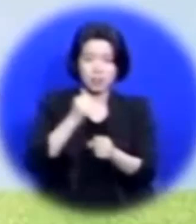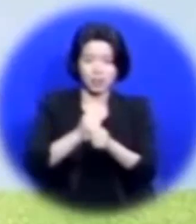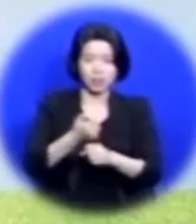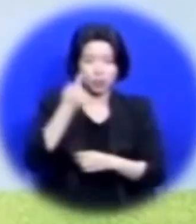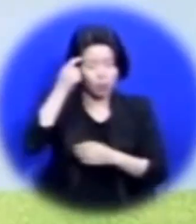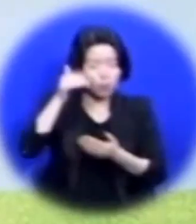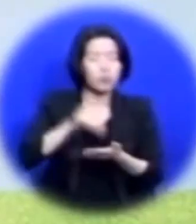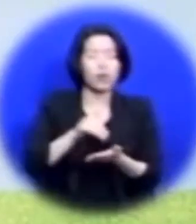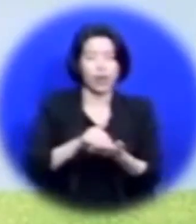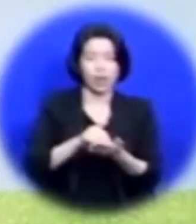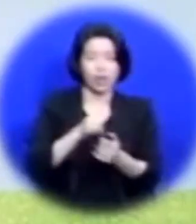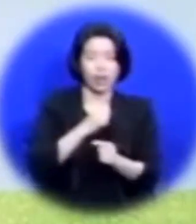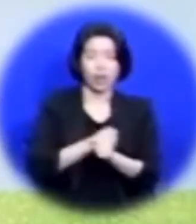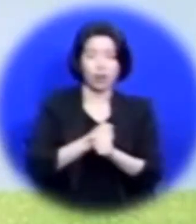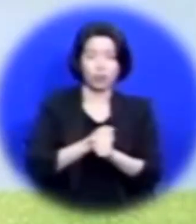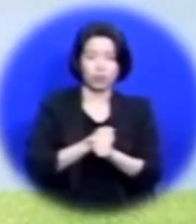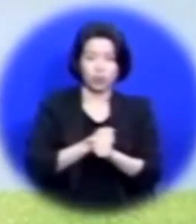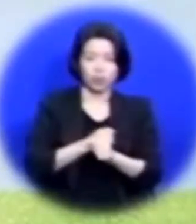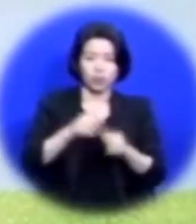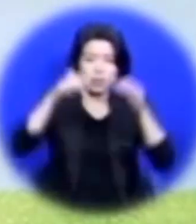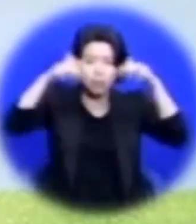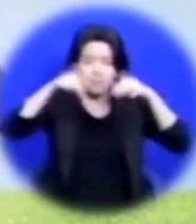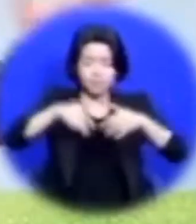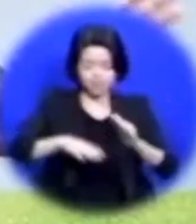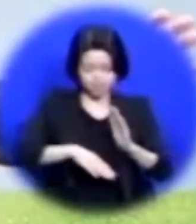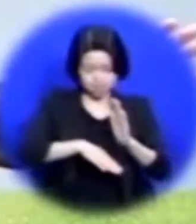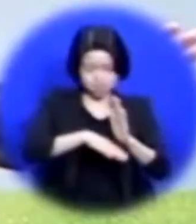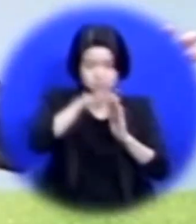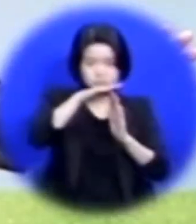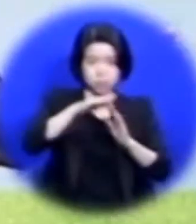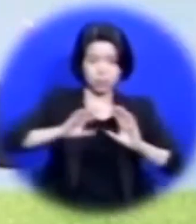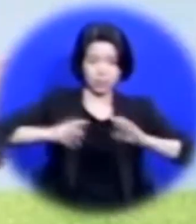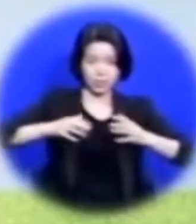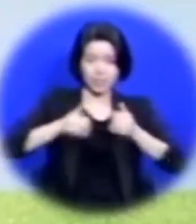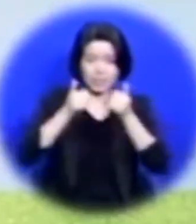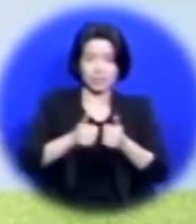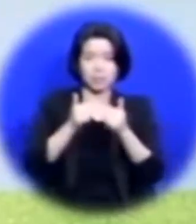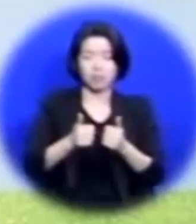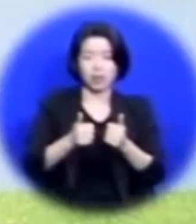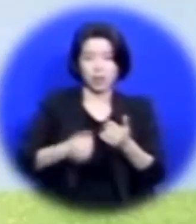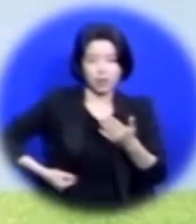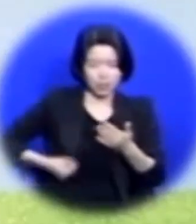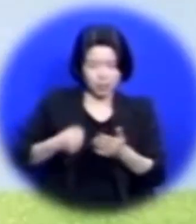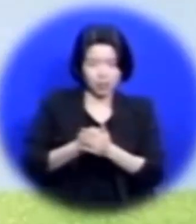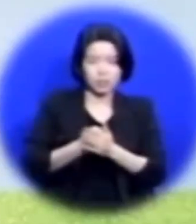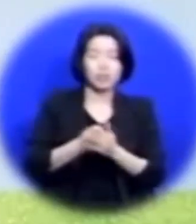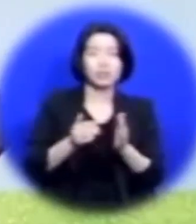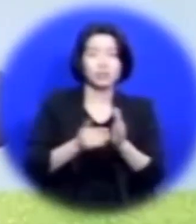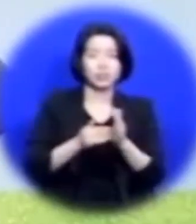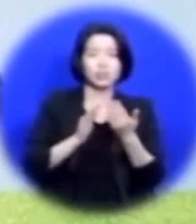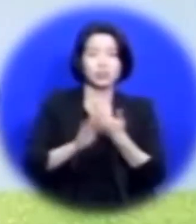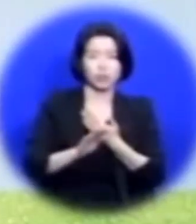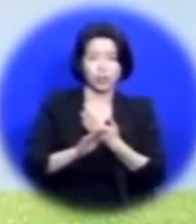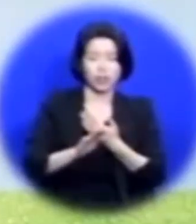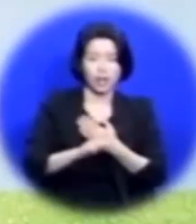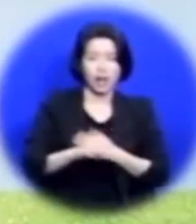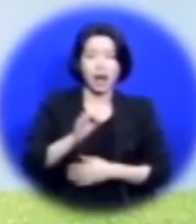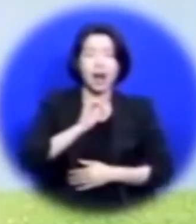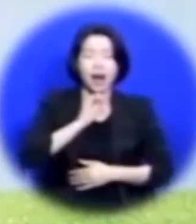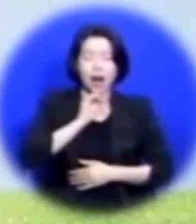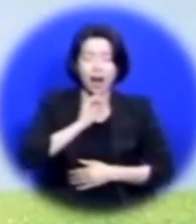후회 하시고 그리고 홍수로 세상을 심판할 되고 작정 하셨는 그러나 한 사람